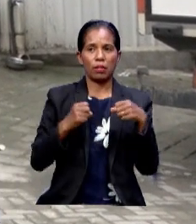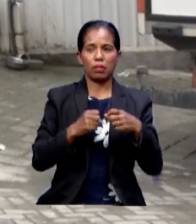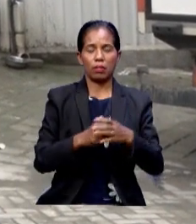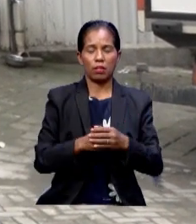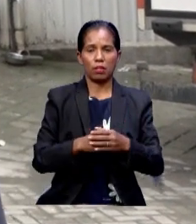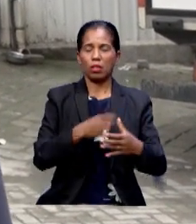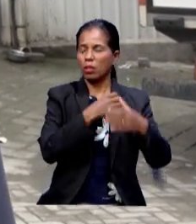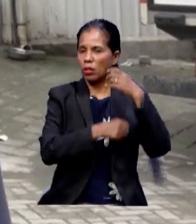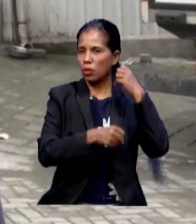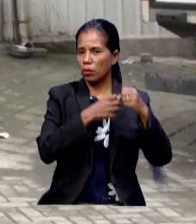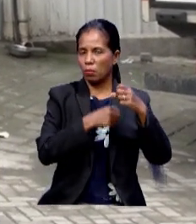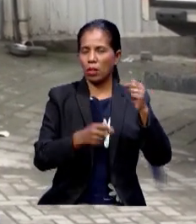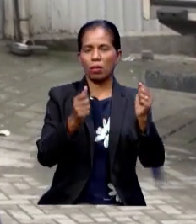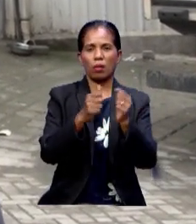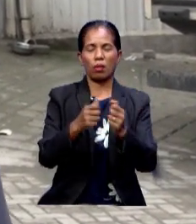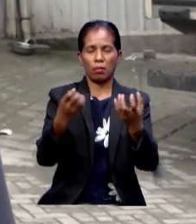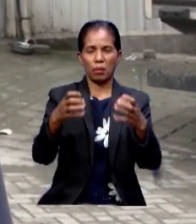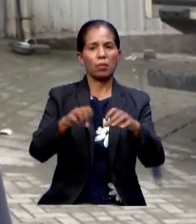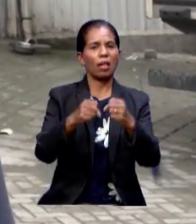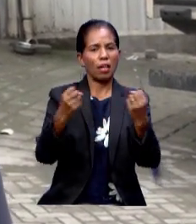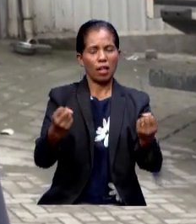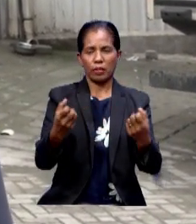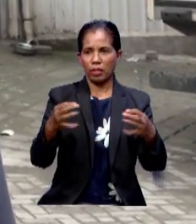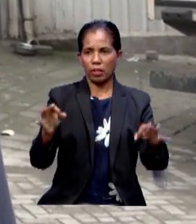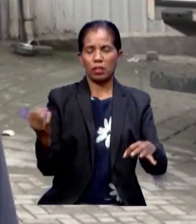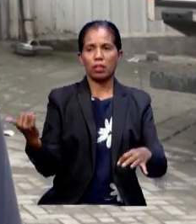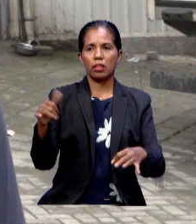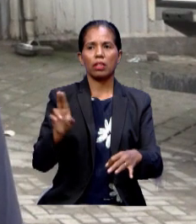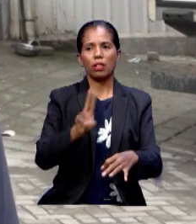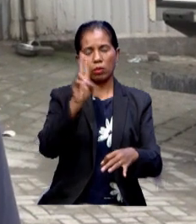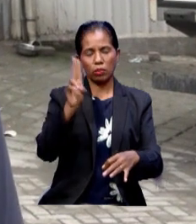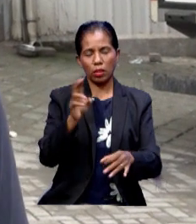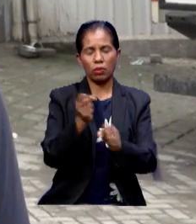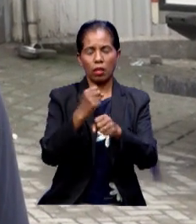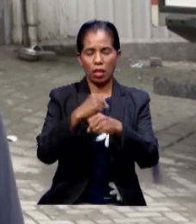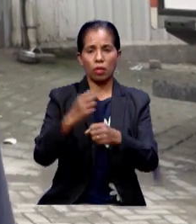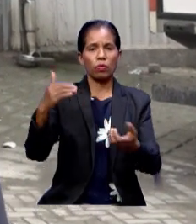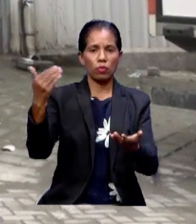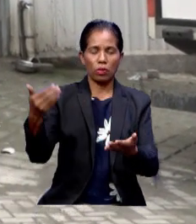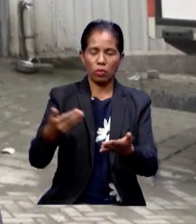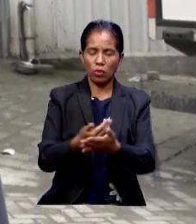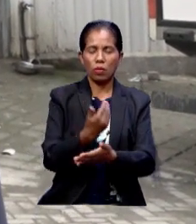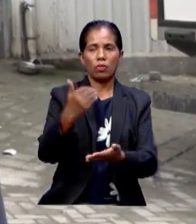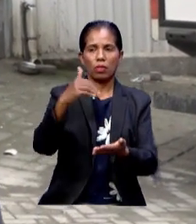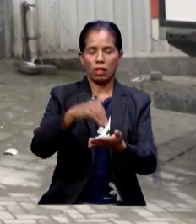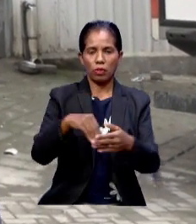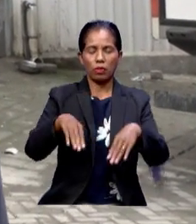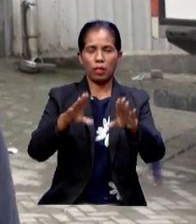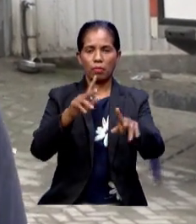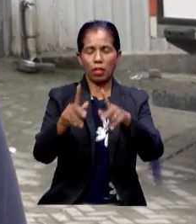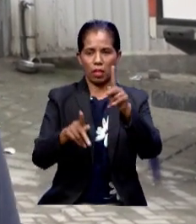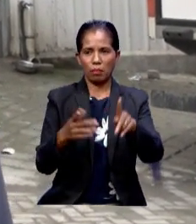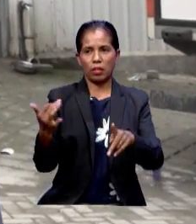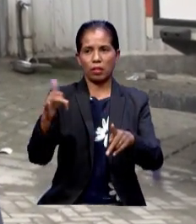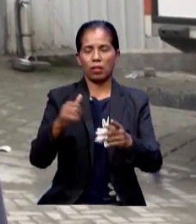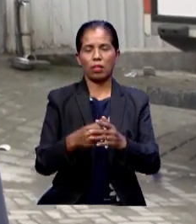beng obat barak nebe at yana ke sira uza to atu peking fon fale para tu famba consumidores sira